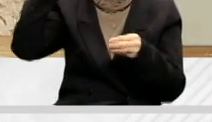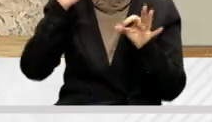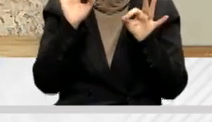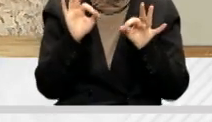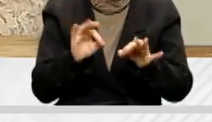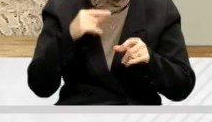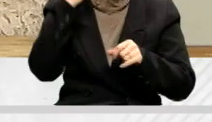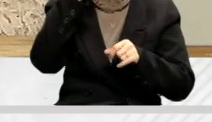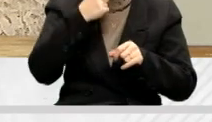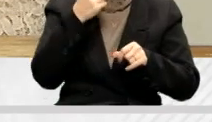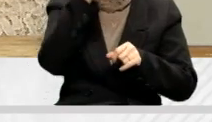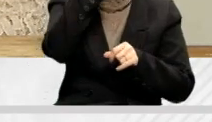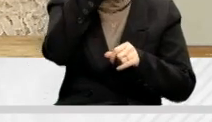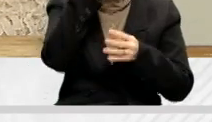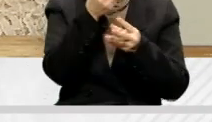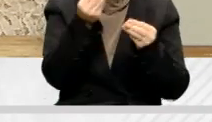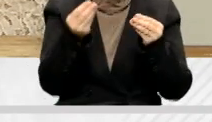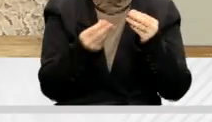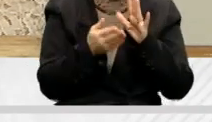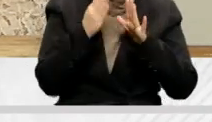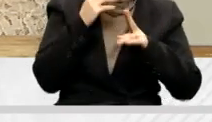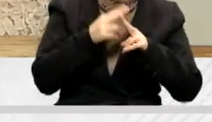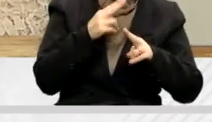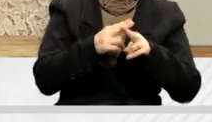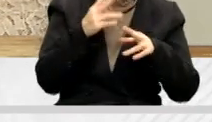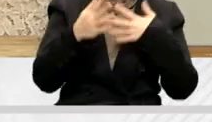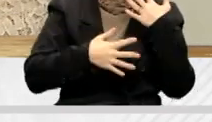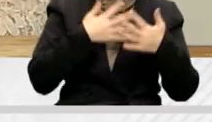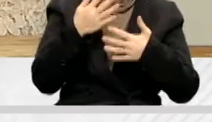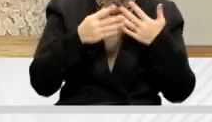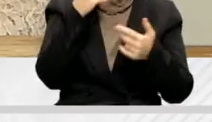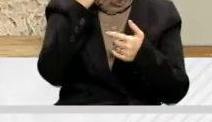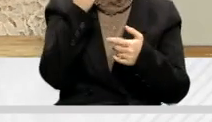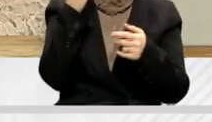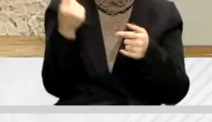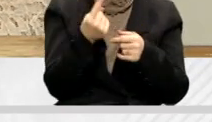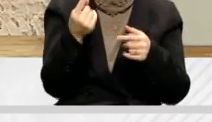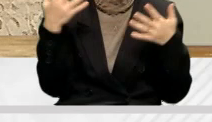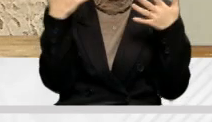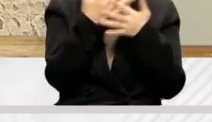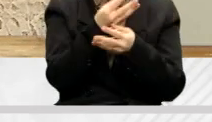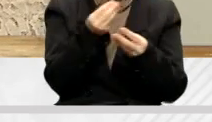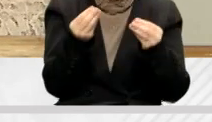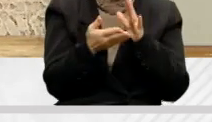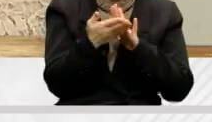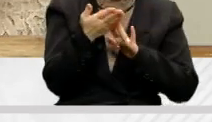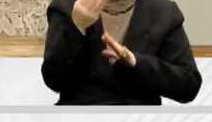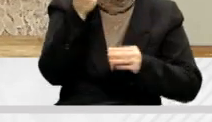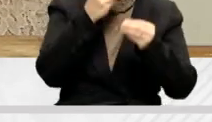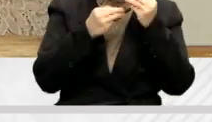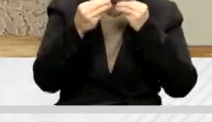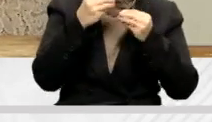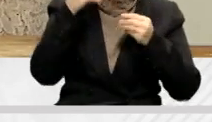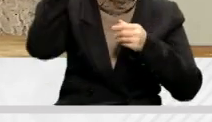karışan şeker grubuna sahip, yani yüksek glisemik indekse sahip olan gıdaları da akşam çok fazla tükettiğimizde panik atak da artacağından